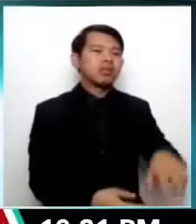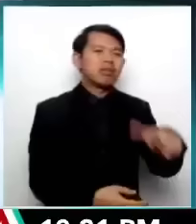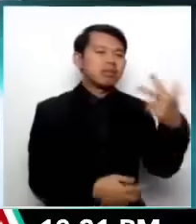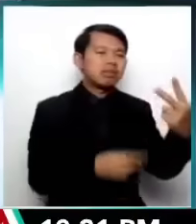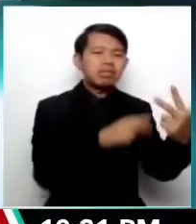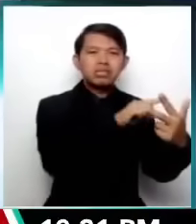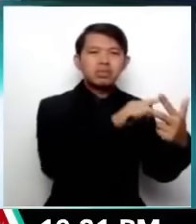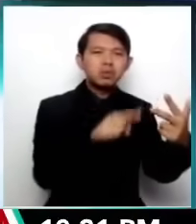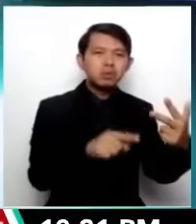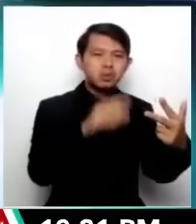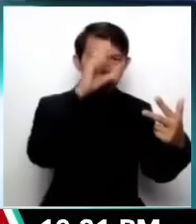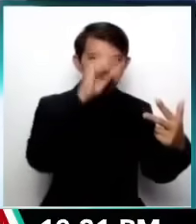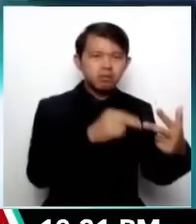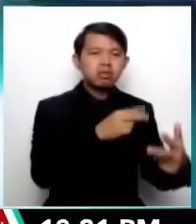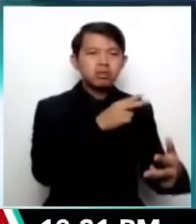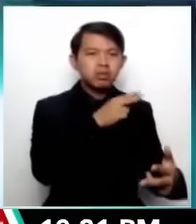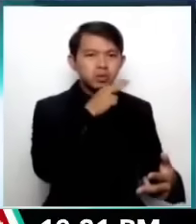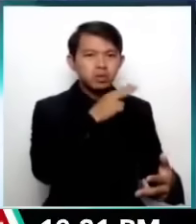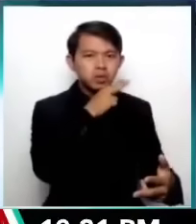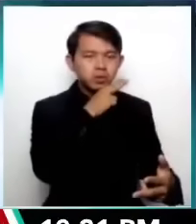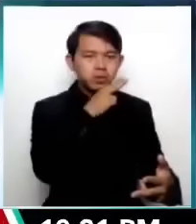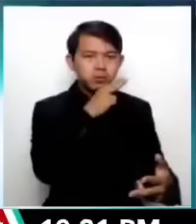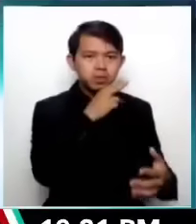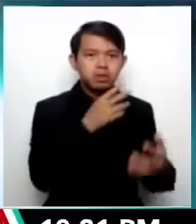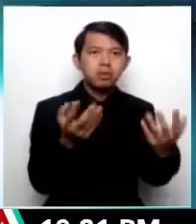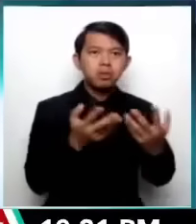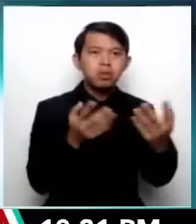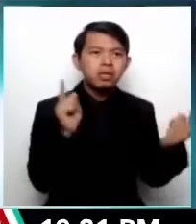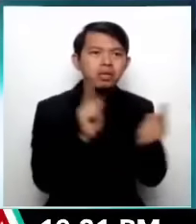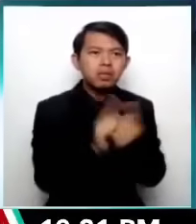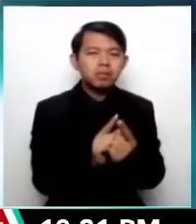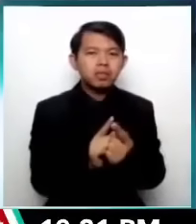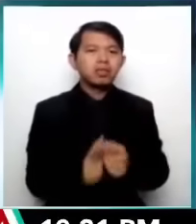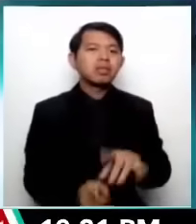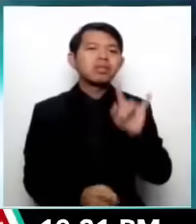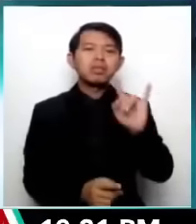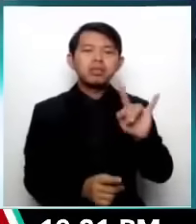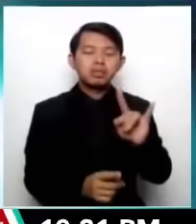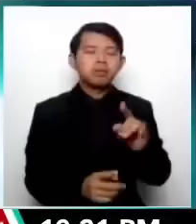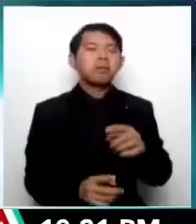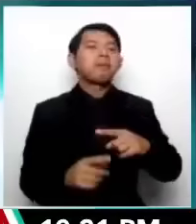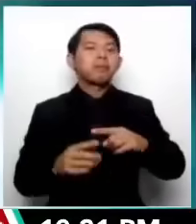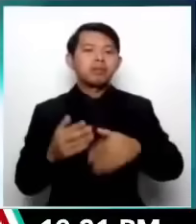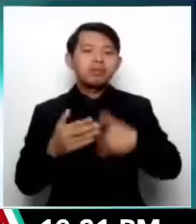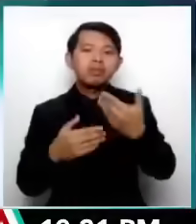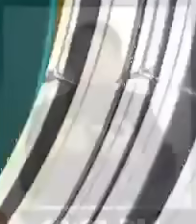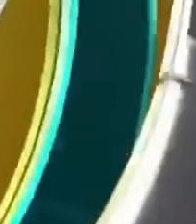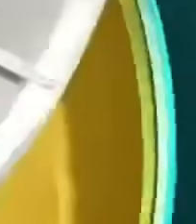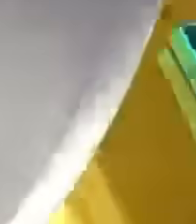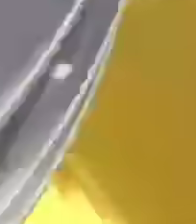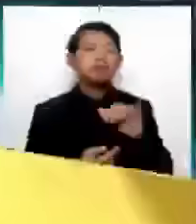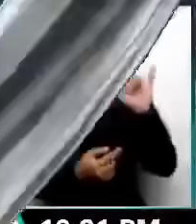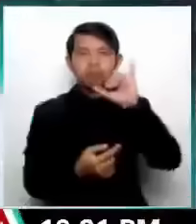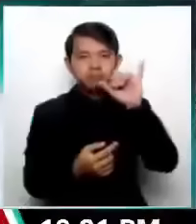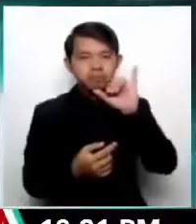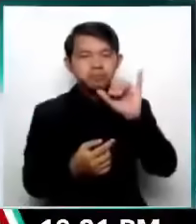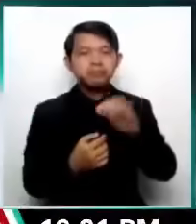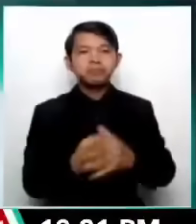suspect nakilala lang daw ng mga biktima sa social media bago sila nag-inuman. May report si Von Aquino.